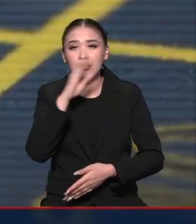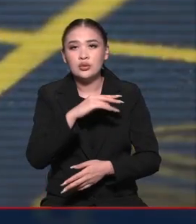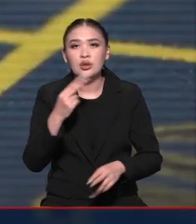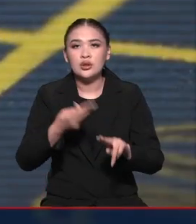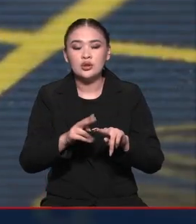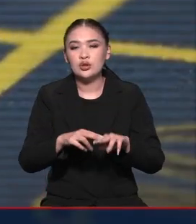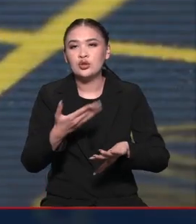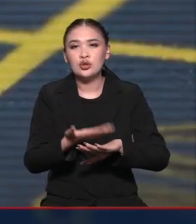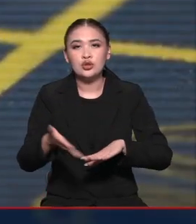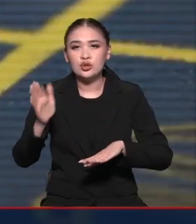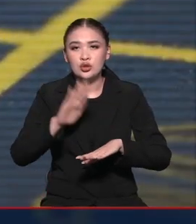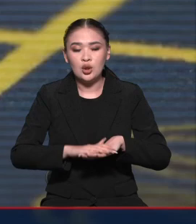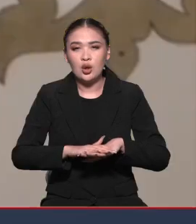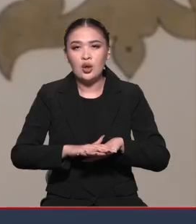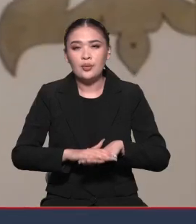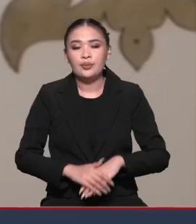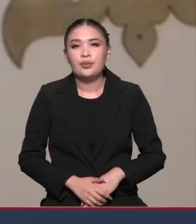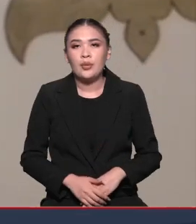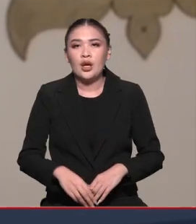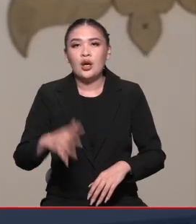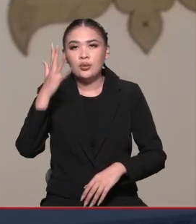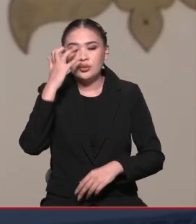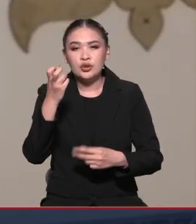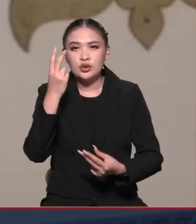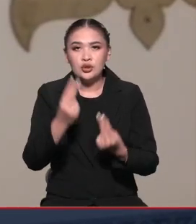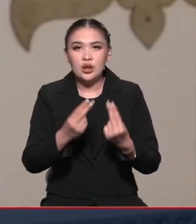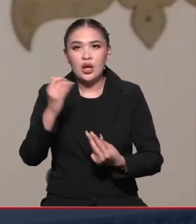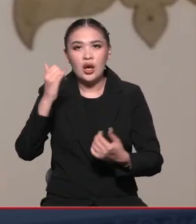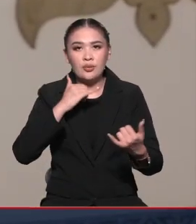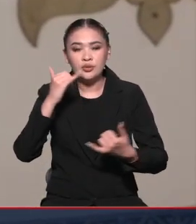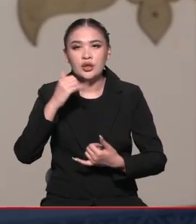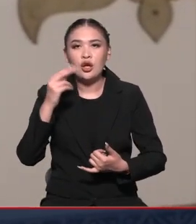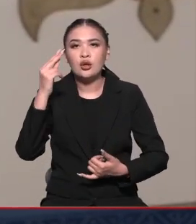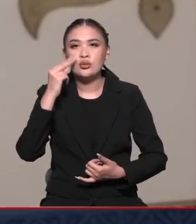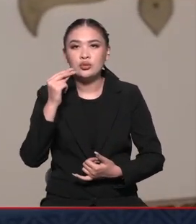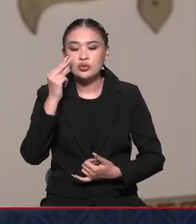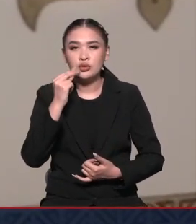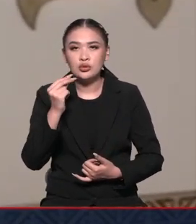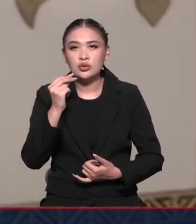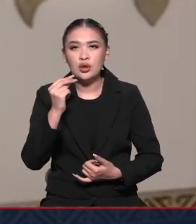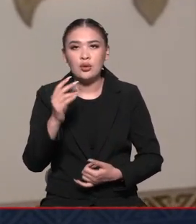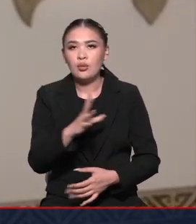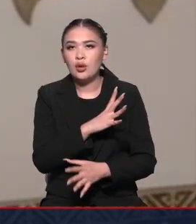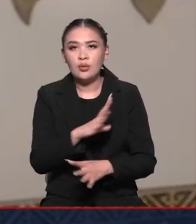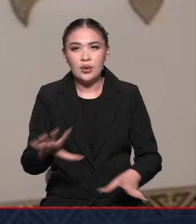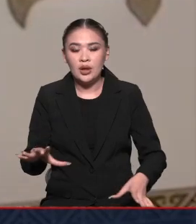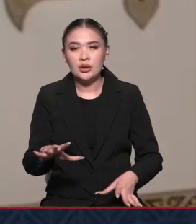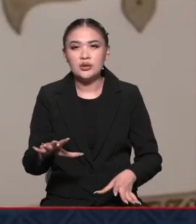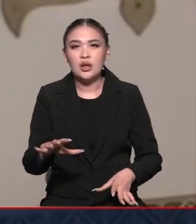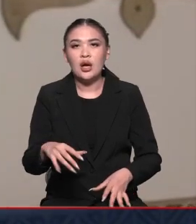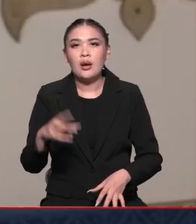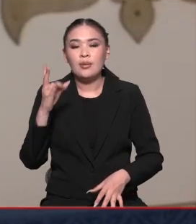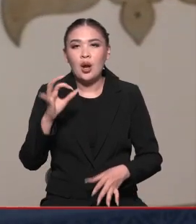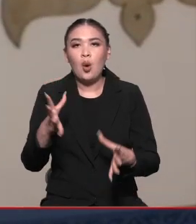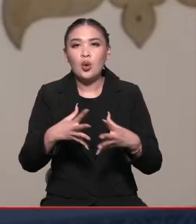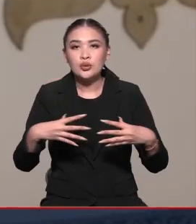құмар ойындарға тәуелді адамдар хабарласу, ер азаматтардың хабарласу болмаған, бірақ отбасы